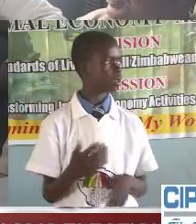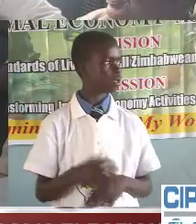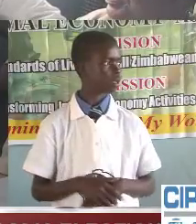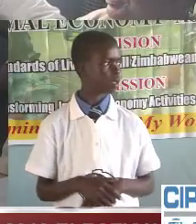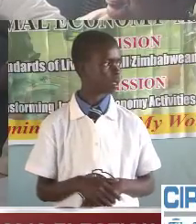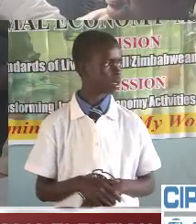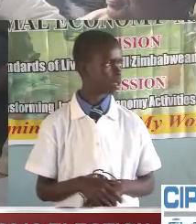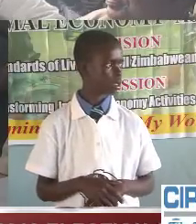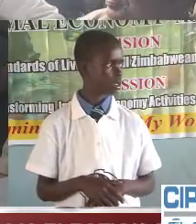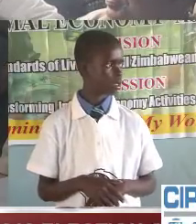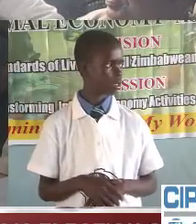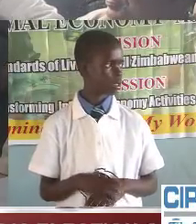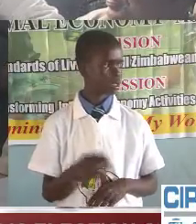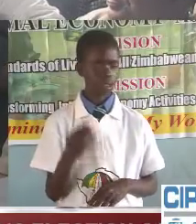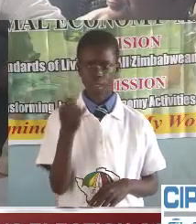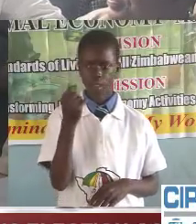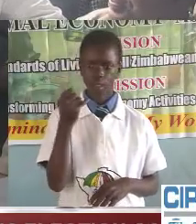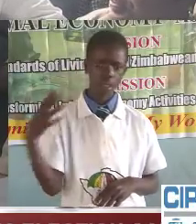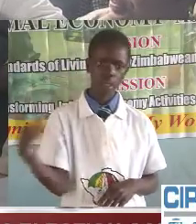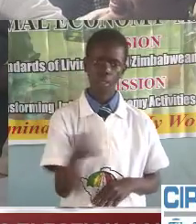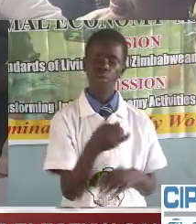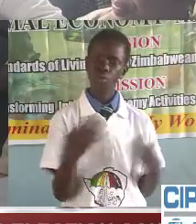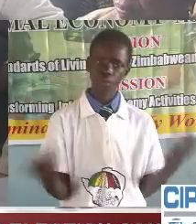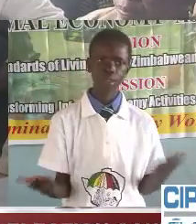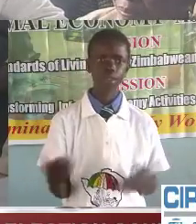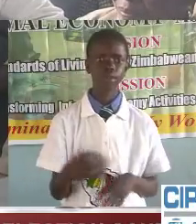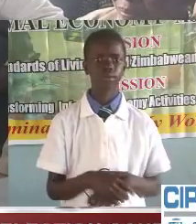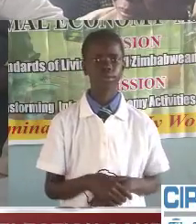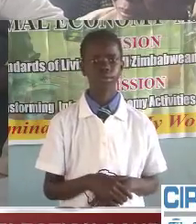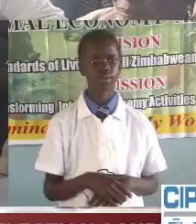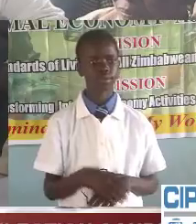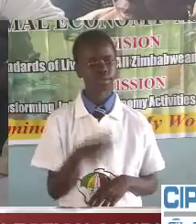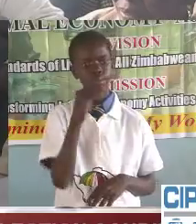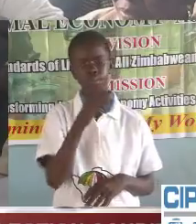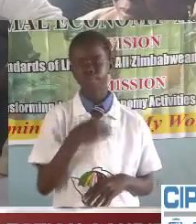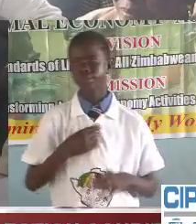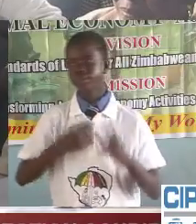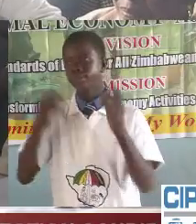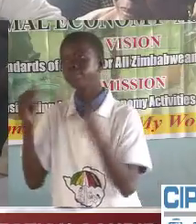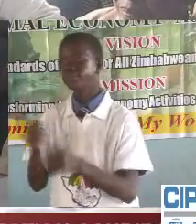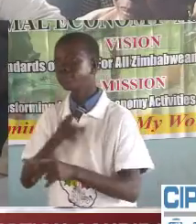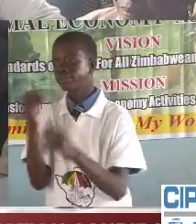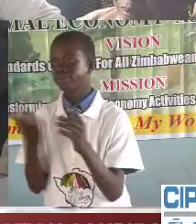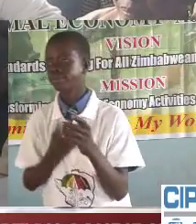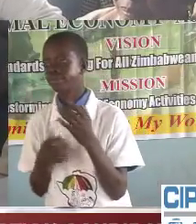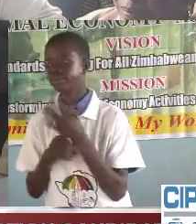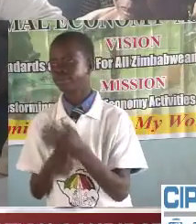Mari munei maiwanepi? Tiudzei munowana mari. Hatidi kuti mungotiudza kuti